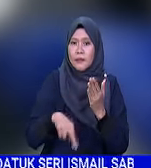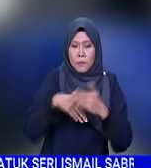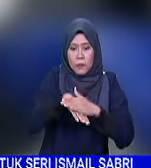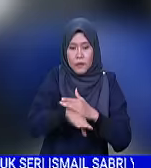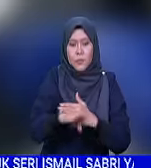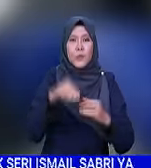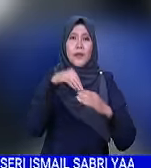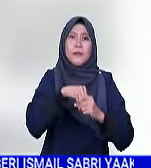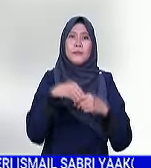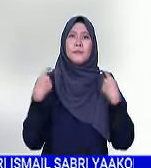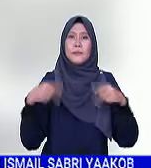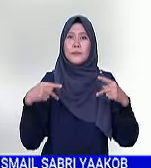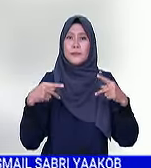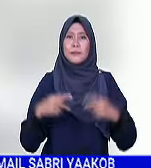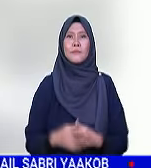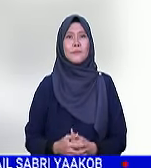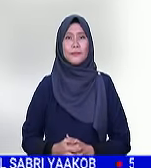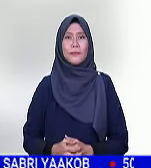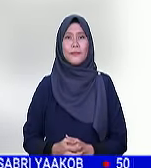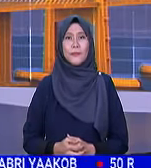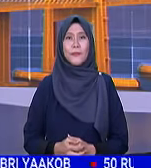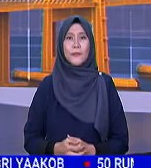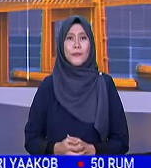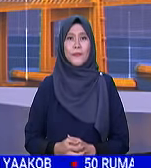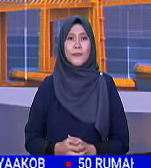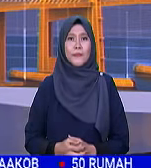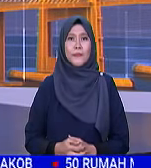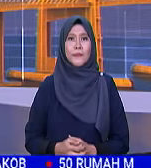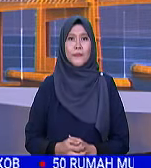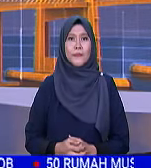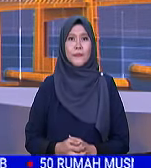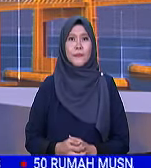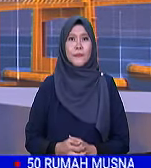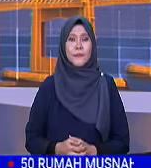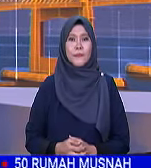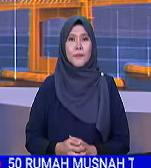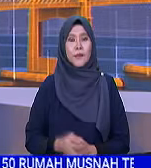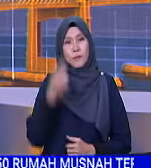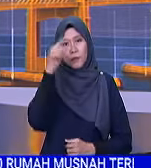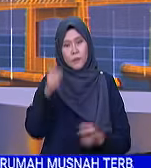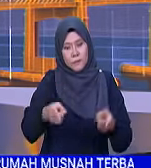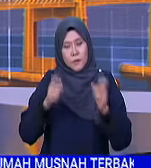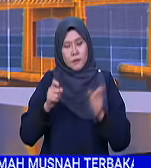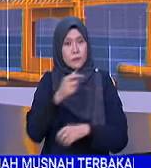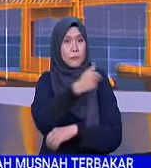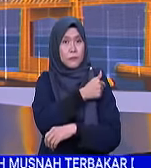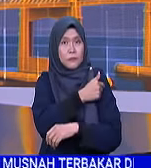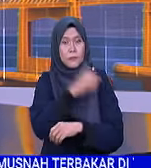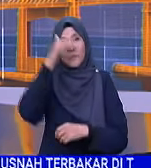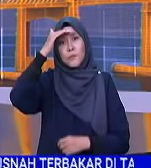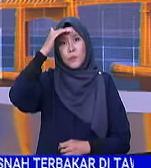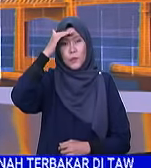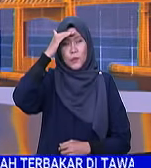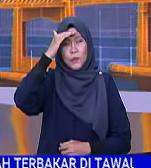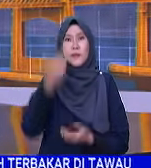masuk ke dalam premis. Bagi mempercepat proses vaksinasi di